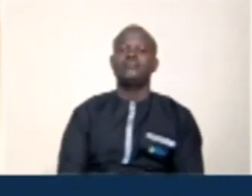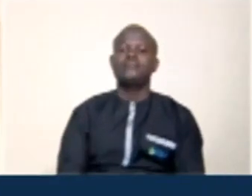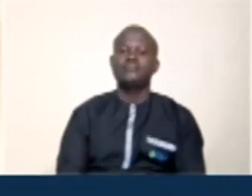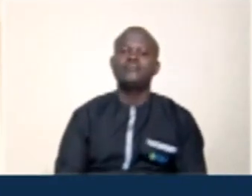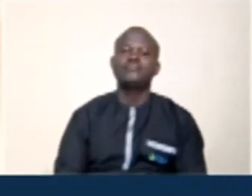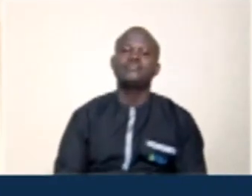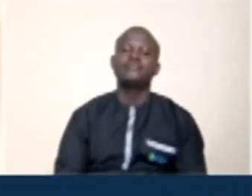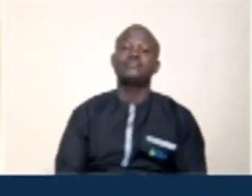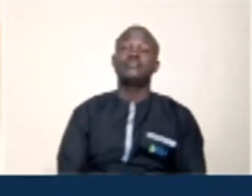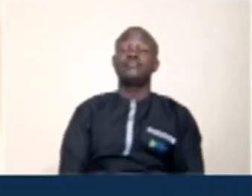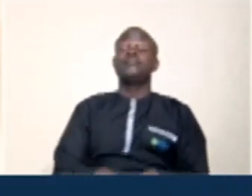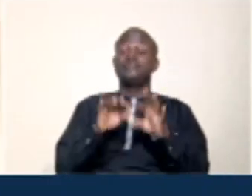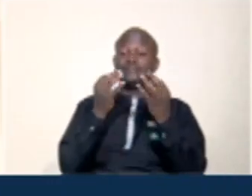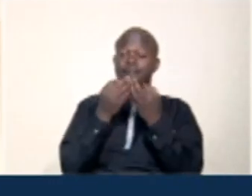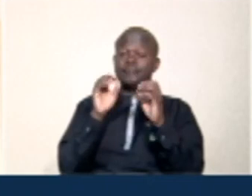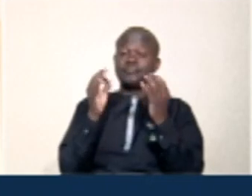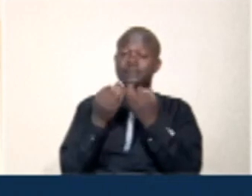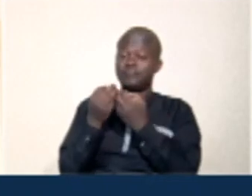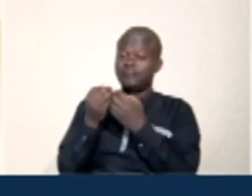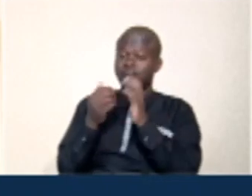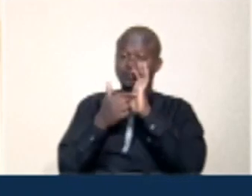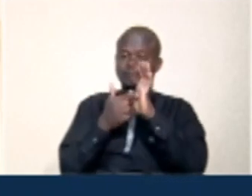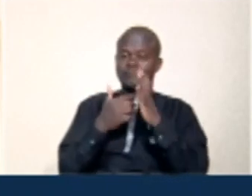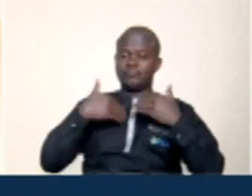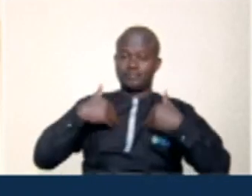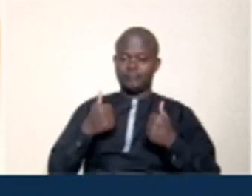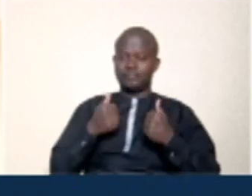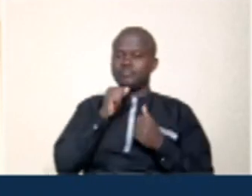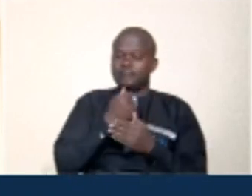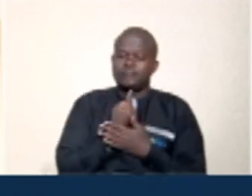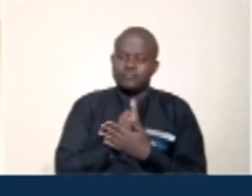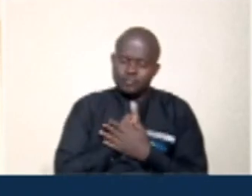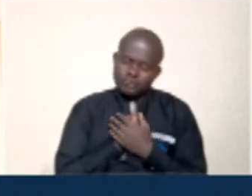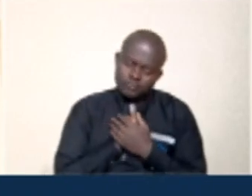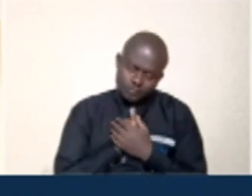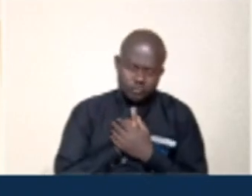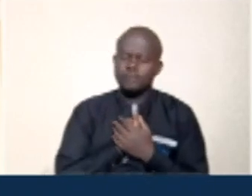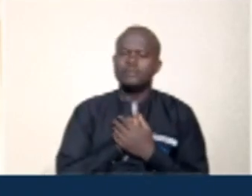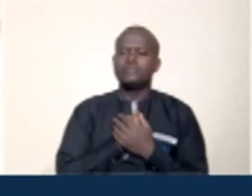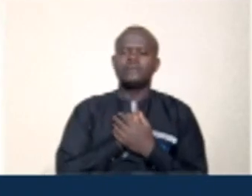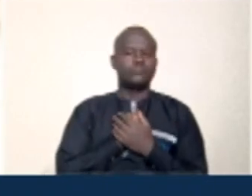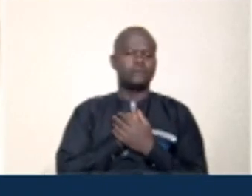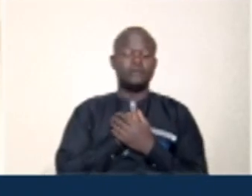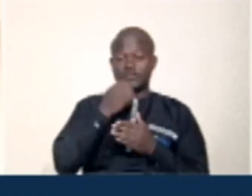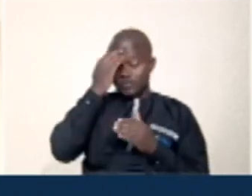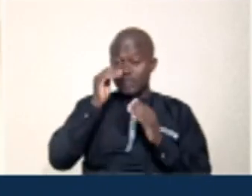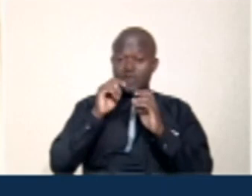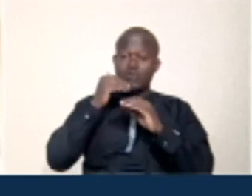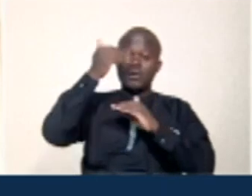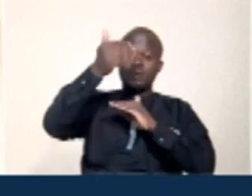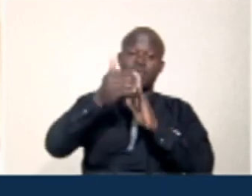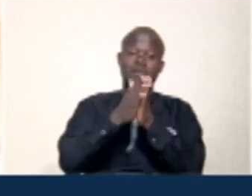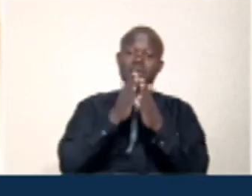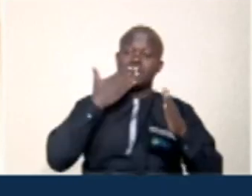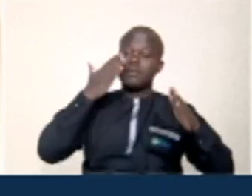ikimenyetso cy'ubuzima, ni ikimenyetso cy'ubudaharanwa bw'uko na nyuma y'amateka mabi,